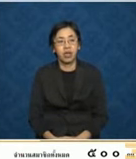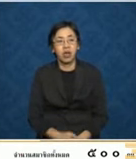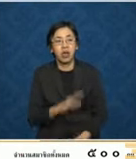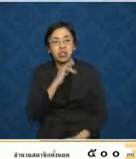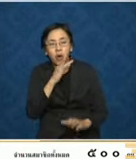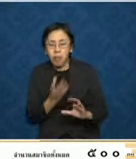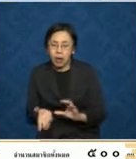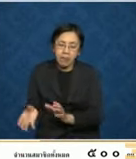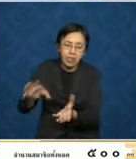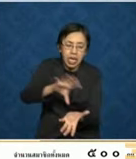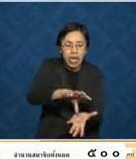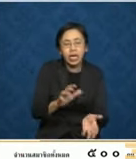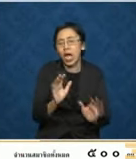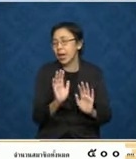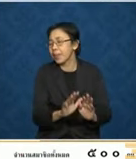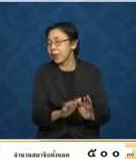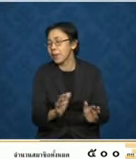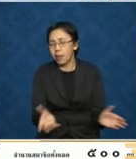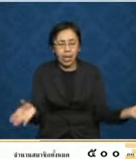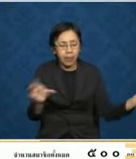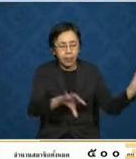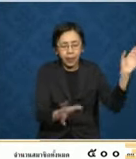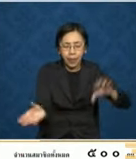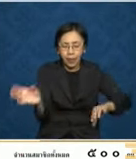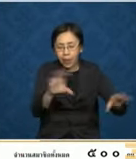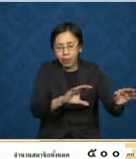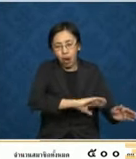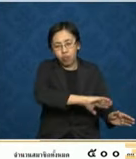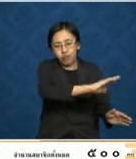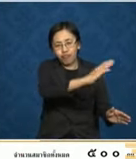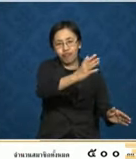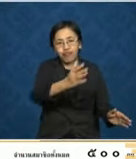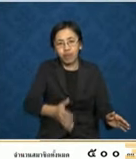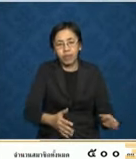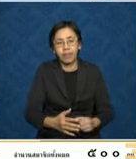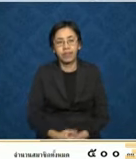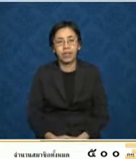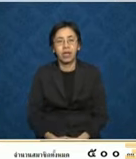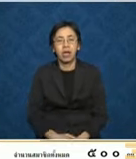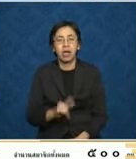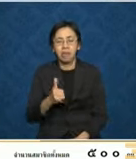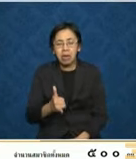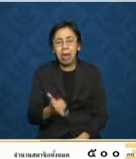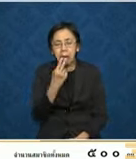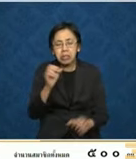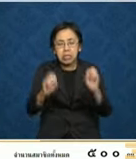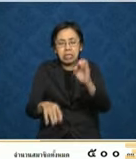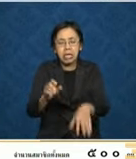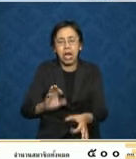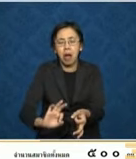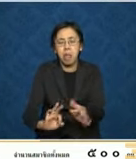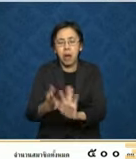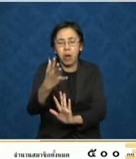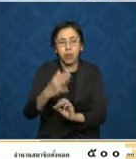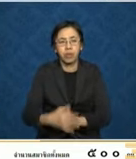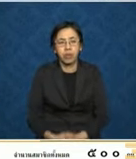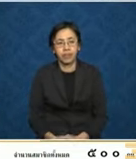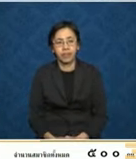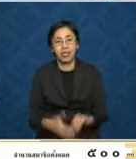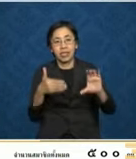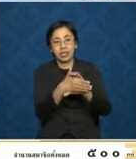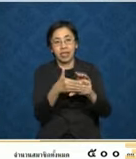ไว้นะคะเอาไปเทกองเป็นหรือว่าเผากลางแจ้งนะคะสไลด์แผ่นต่อไป